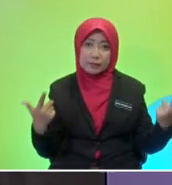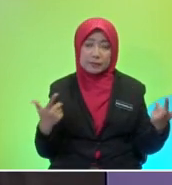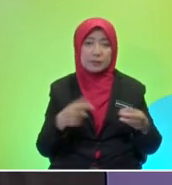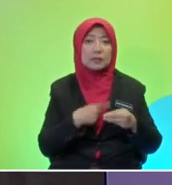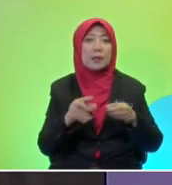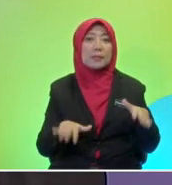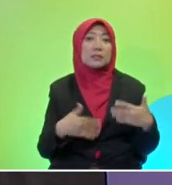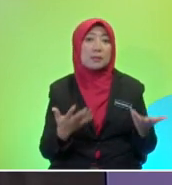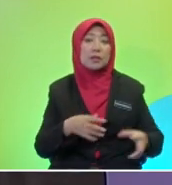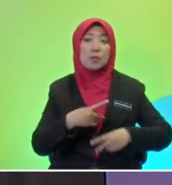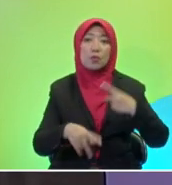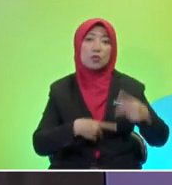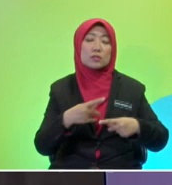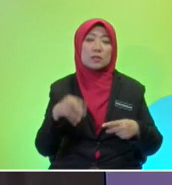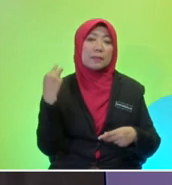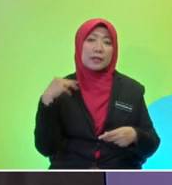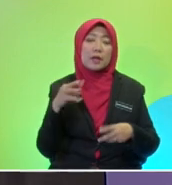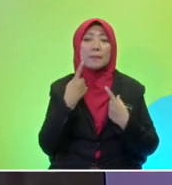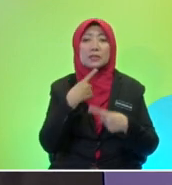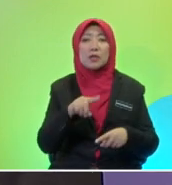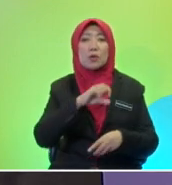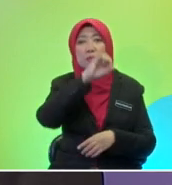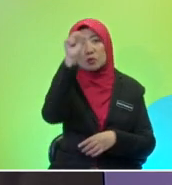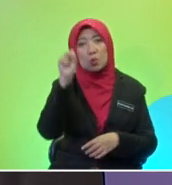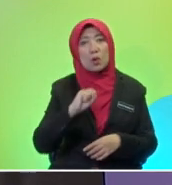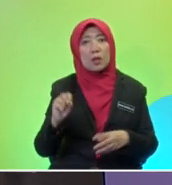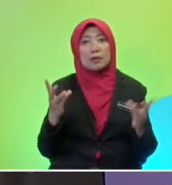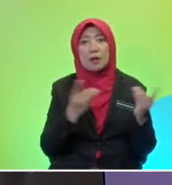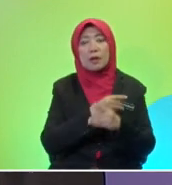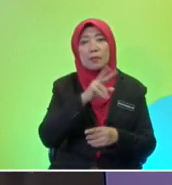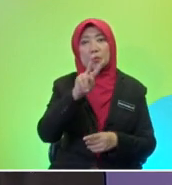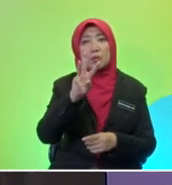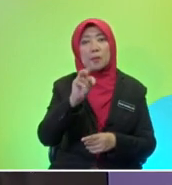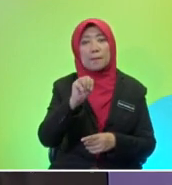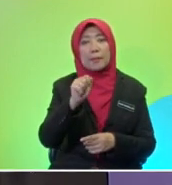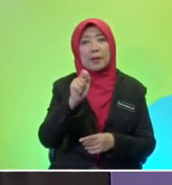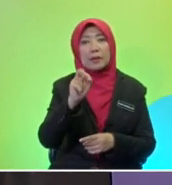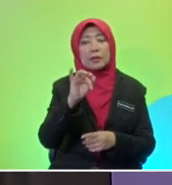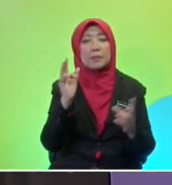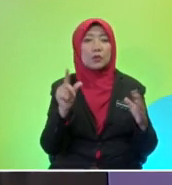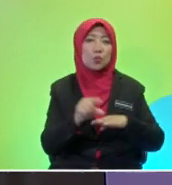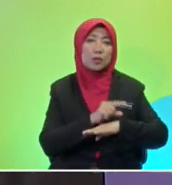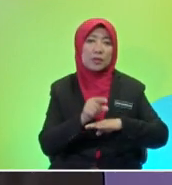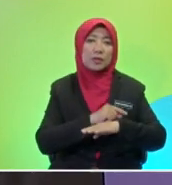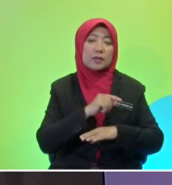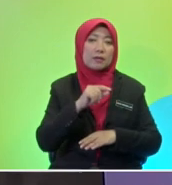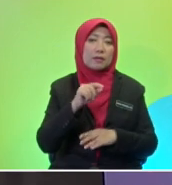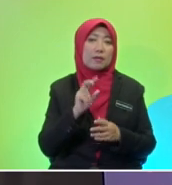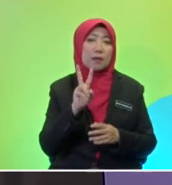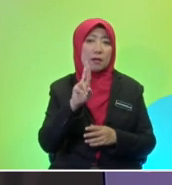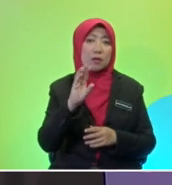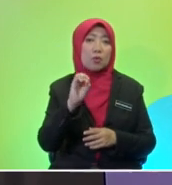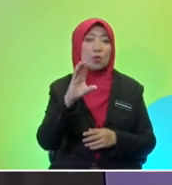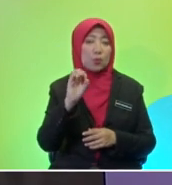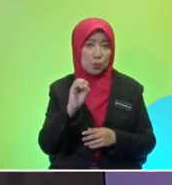bagaimana proses mereka menjawab salat pendaratan dua masjid menggunakan kaki dorongku di sini murid-mulik semua boleh tengok kawannya